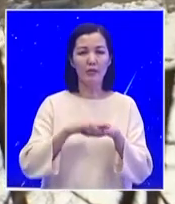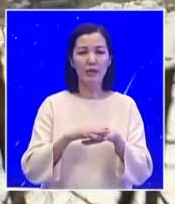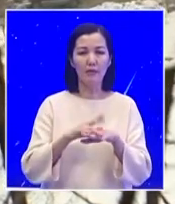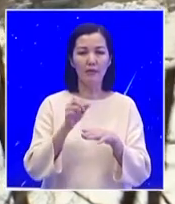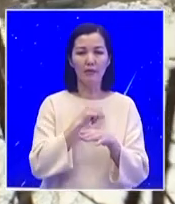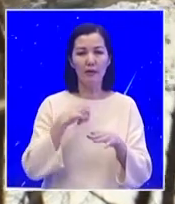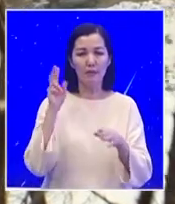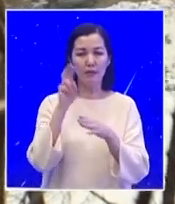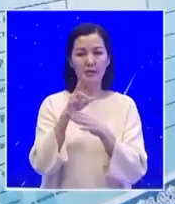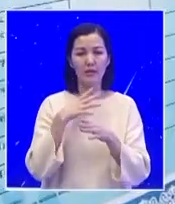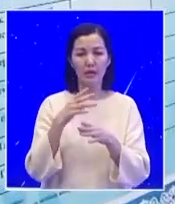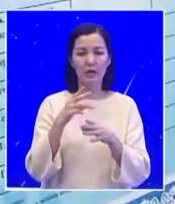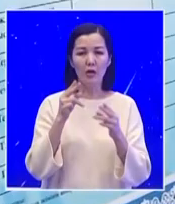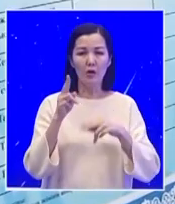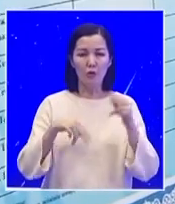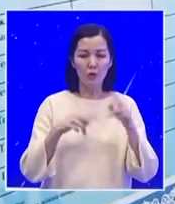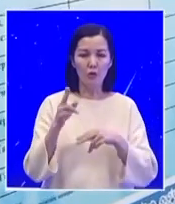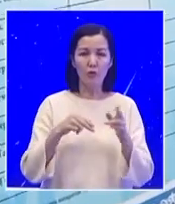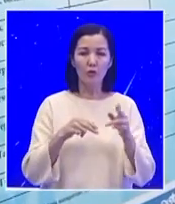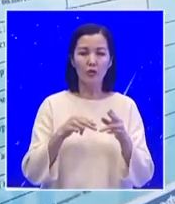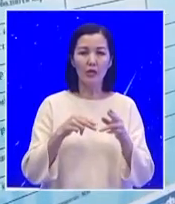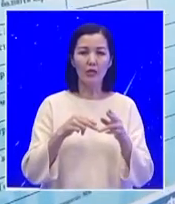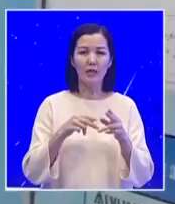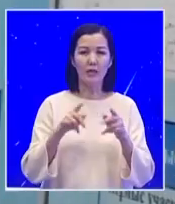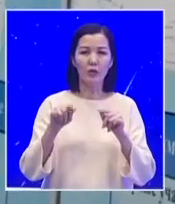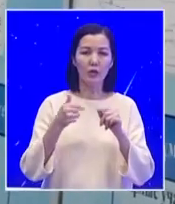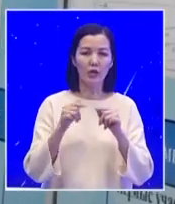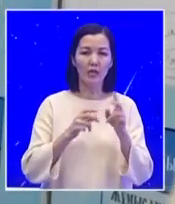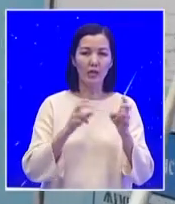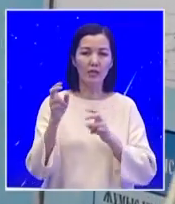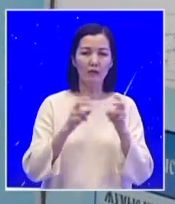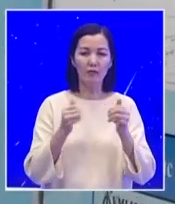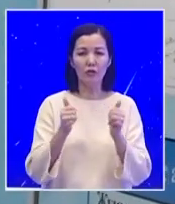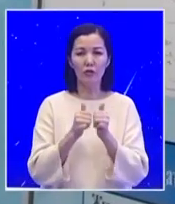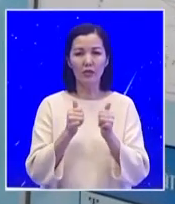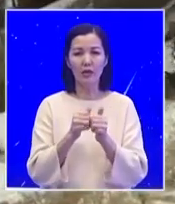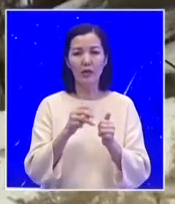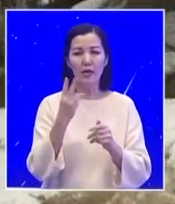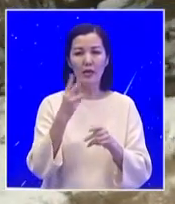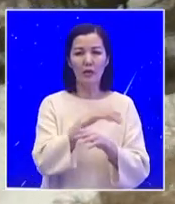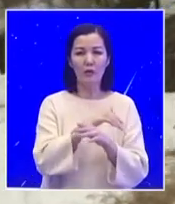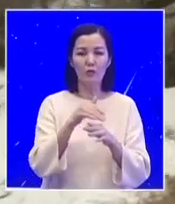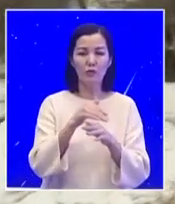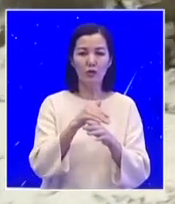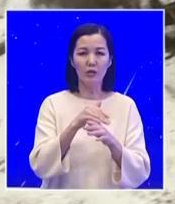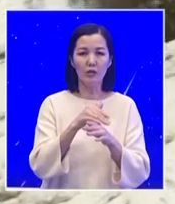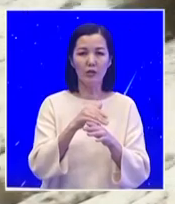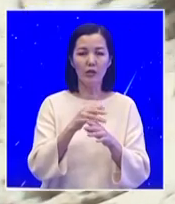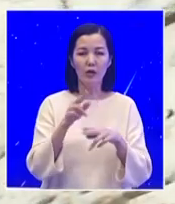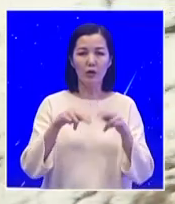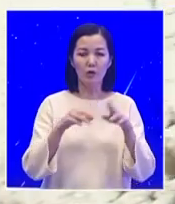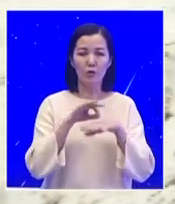барып көрді. Қазір жұмыстар құрылыс базары мен трикотаж фабрикасы маңындағы Чапаев және Мичурин көшелерінің оң жағалауында жүріп